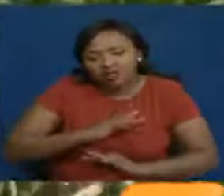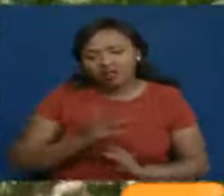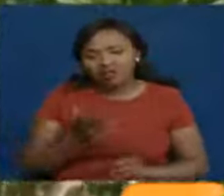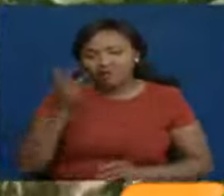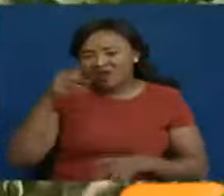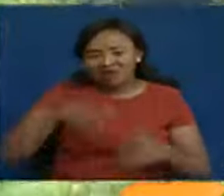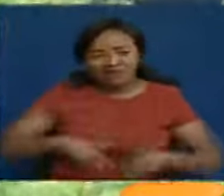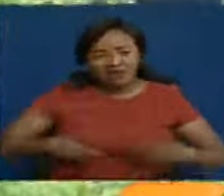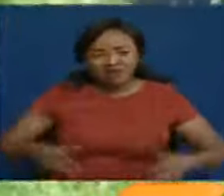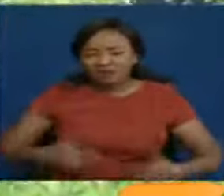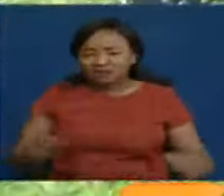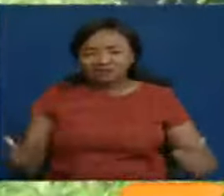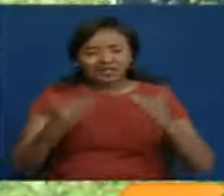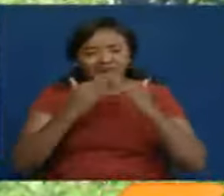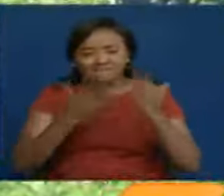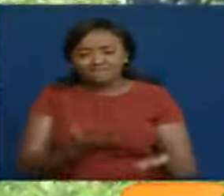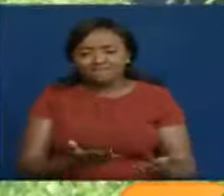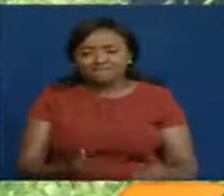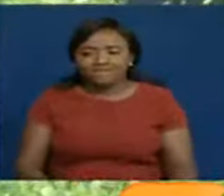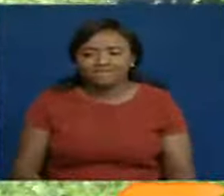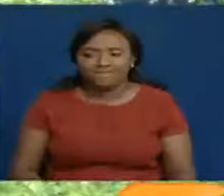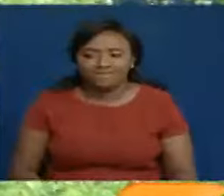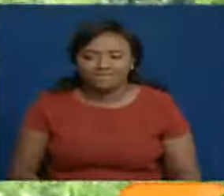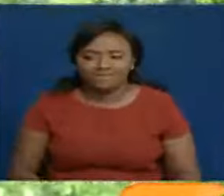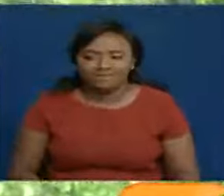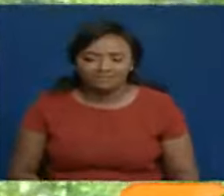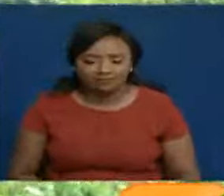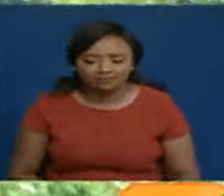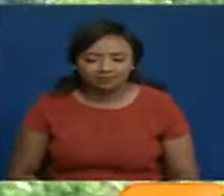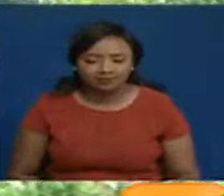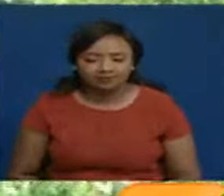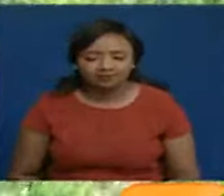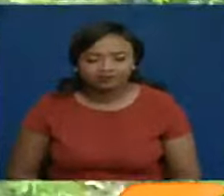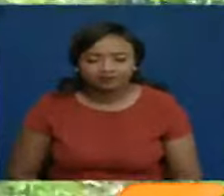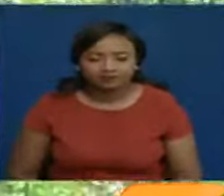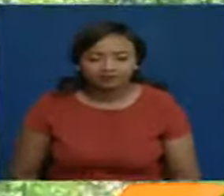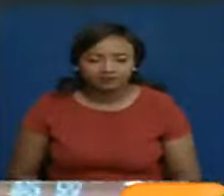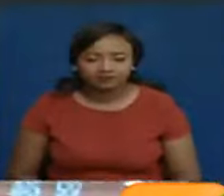wa nyani. Laura Otieno, Runinga ya Citizen.